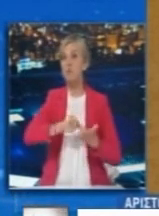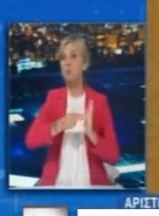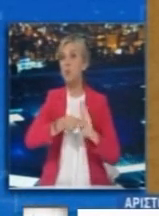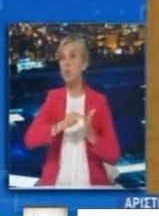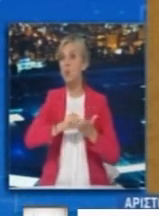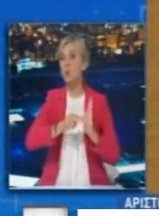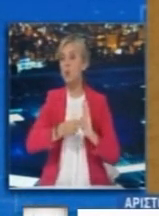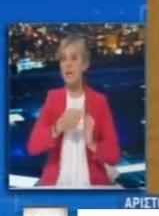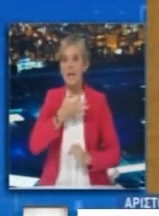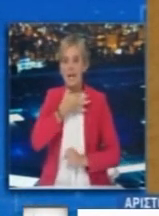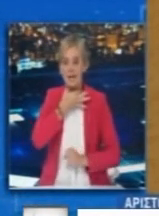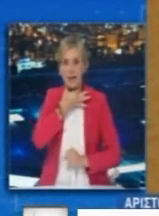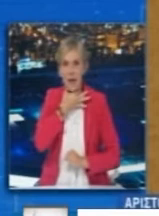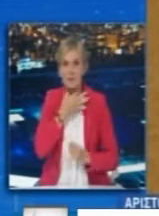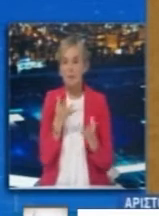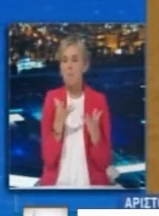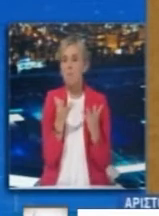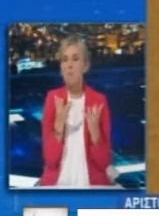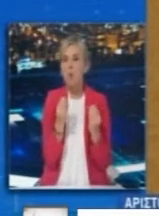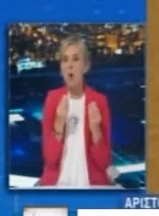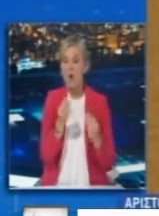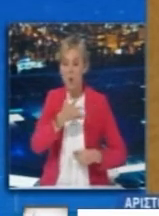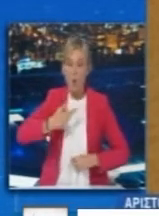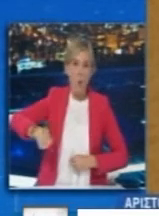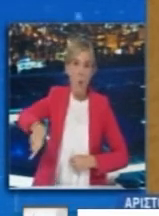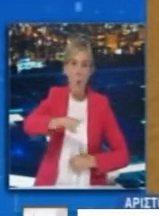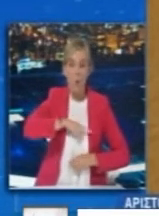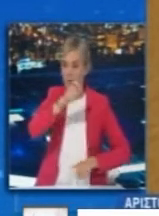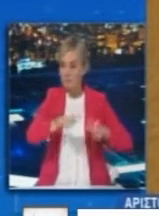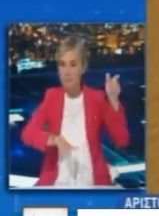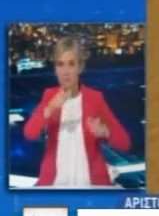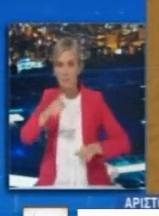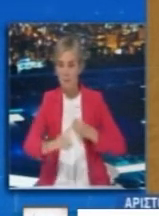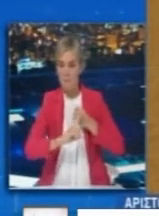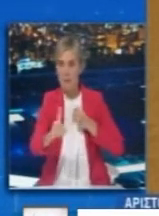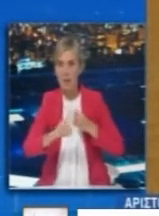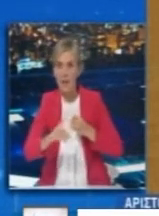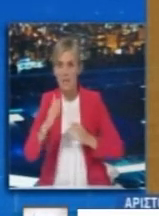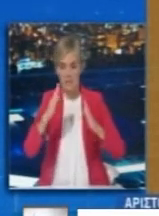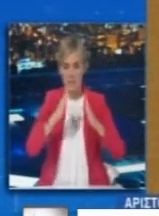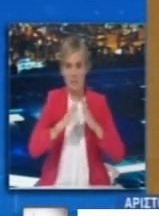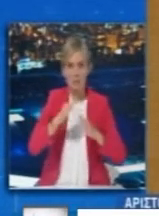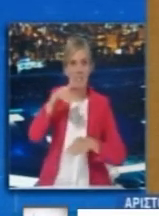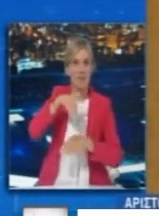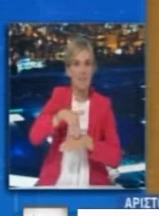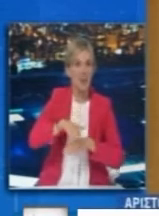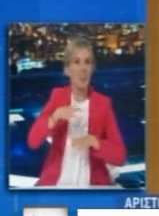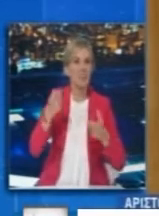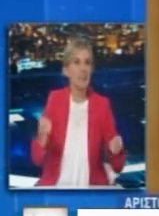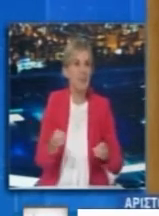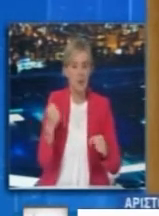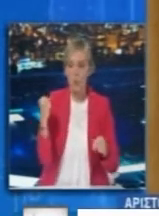σημαίνει ότι χρειάζεται ιδιαίτερη προσοχή από όλους μας και στις μετακινήσεις αλλά και στις ενέργειες που